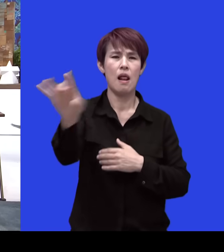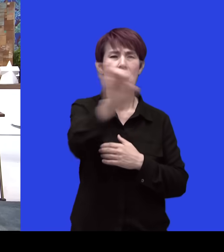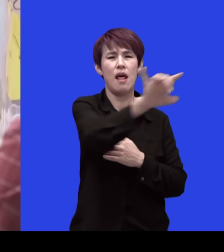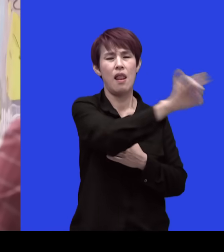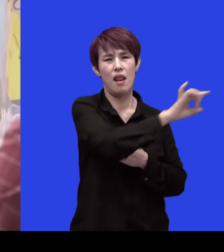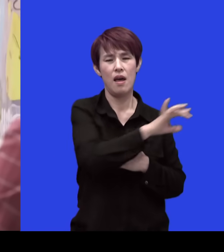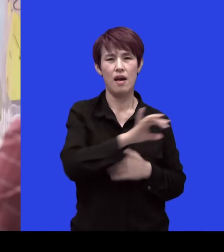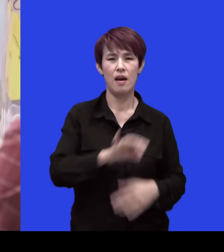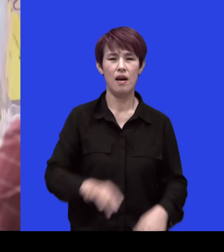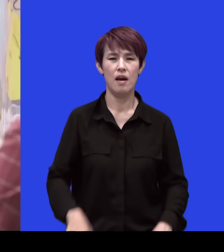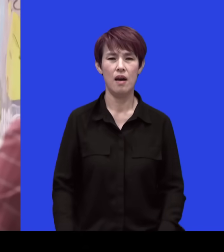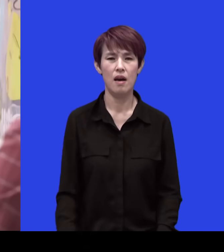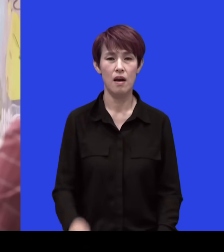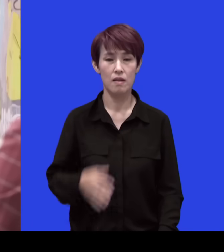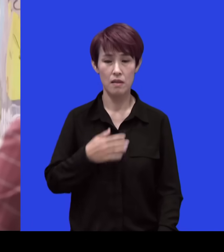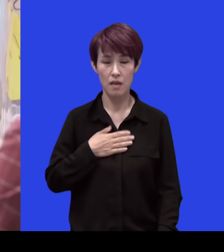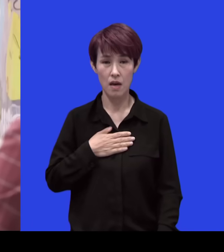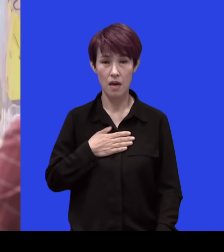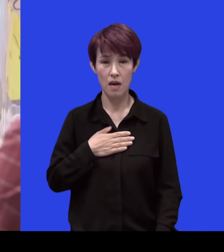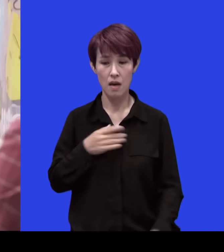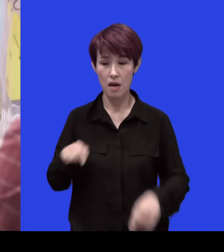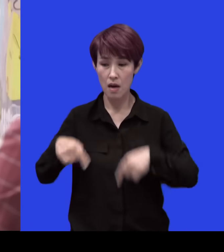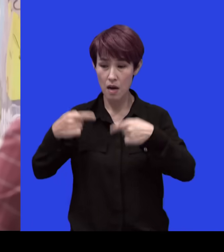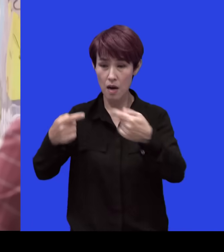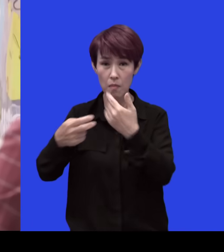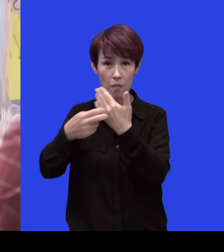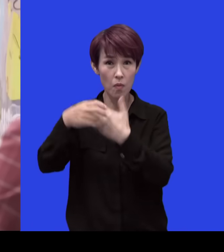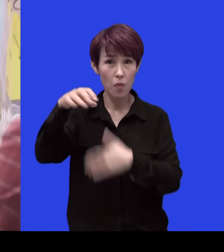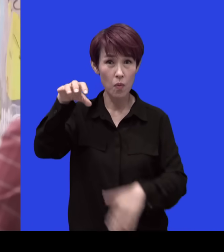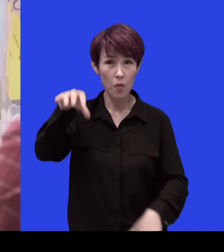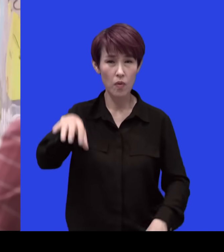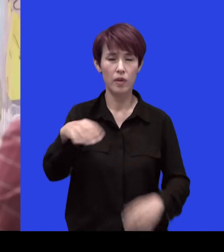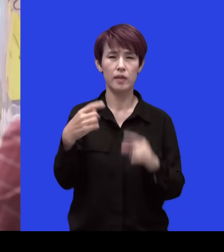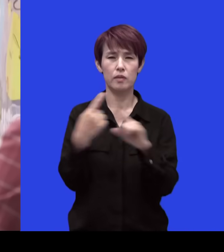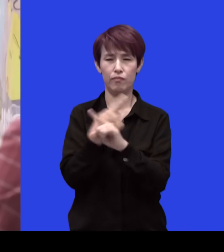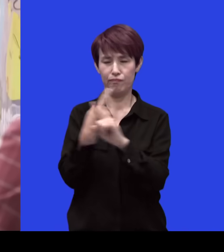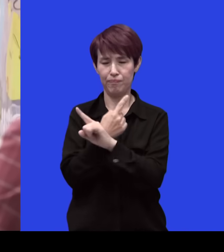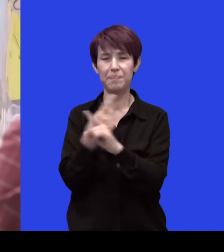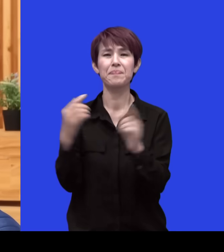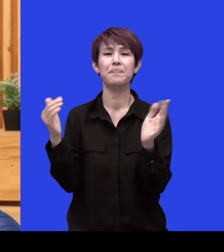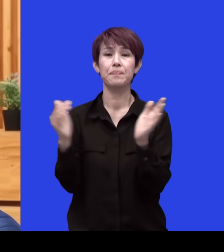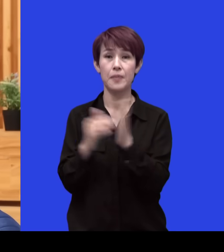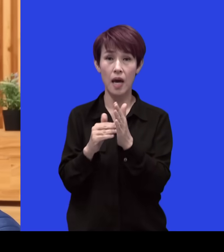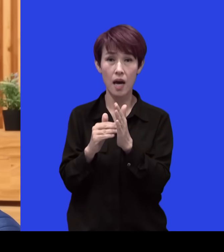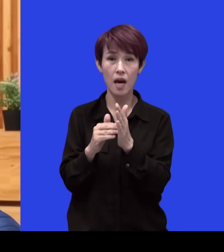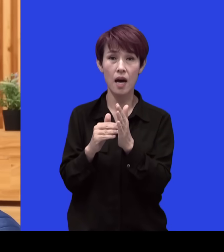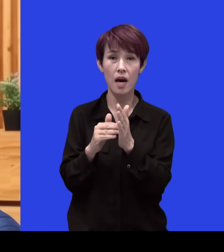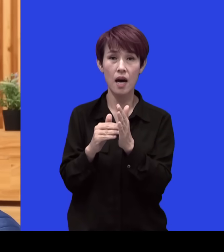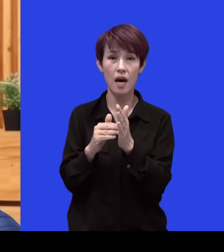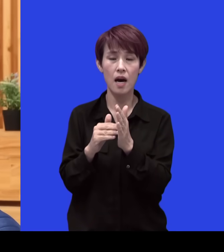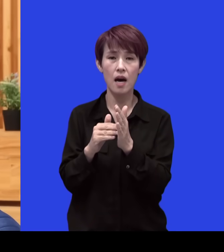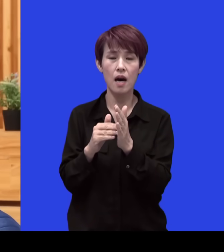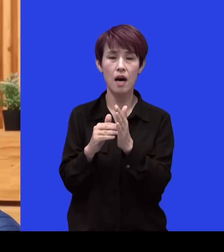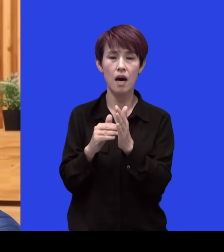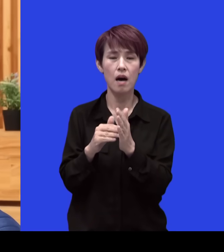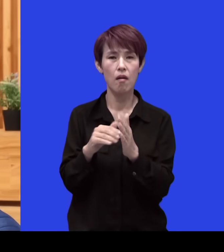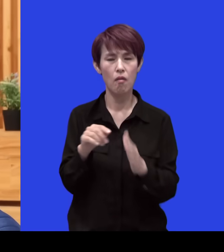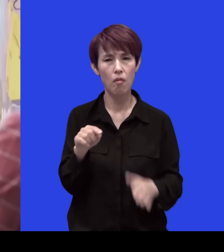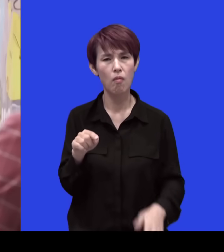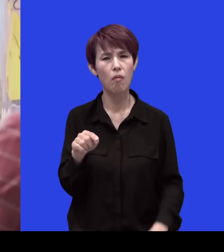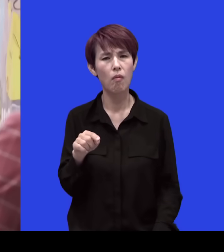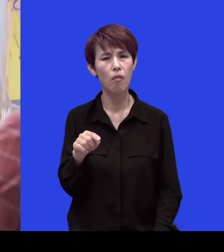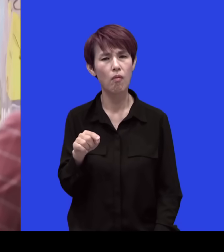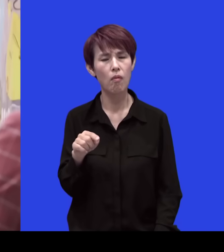몰라. 그 내가 간 병원에서 내가 이제 치료를 다 받고 나니까 예. 그 거기 있는 전화를 빌려가지고